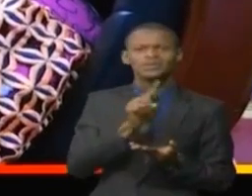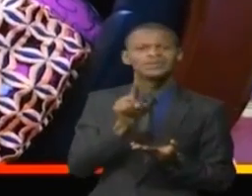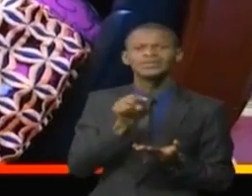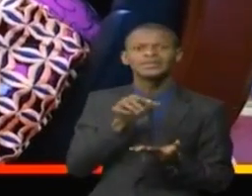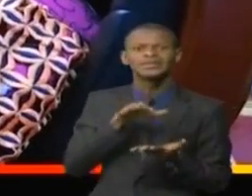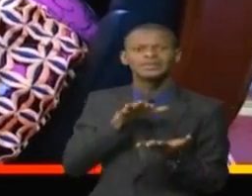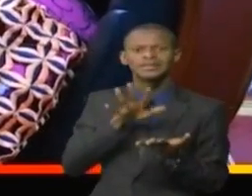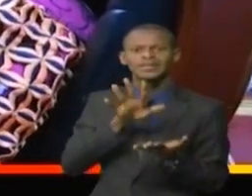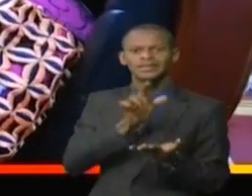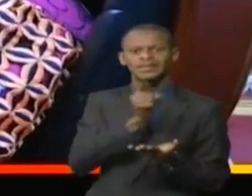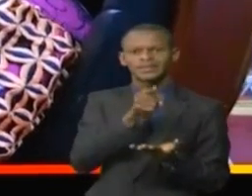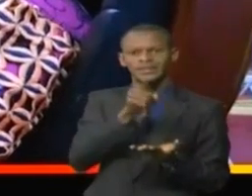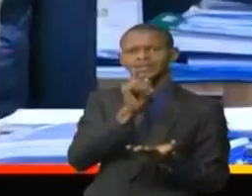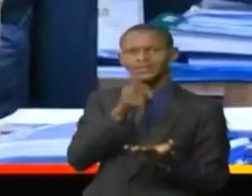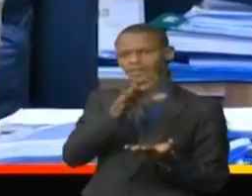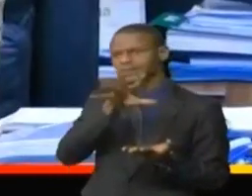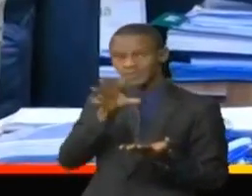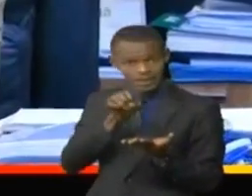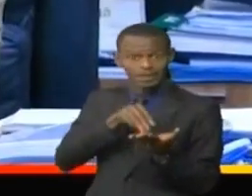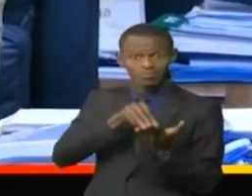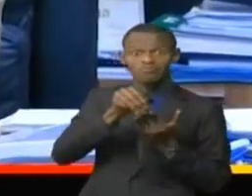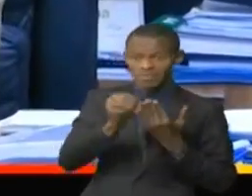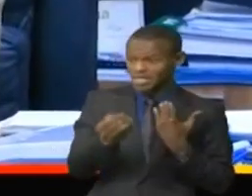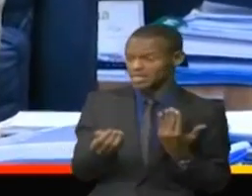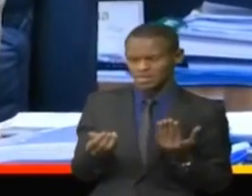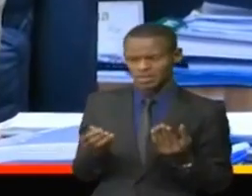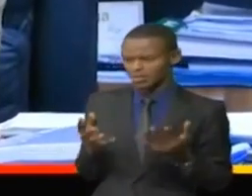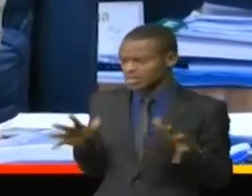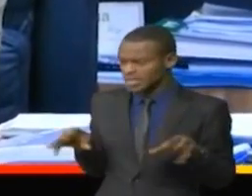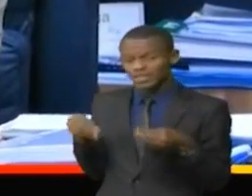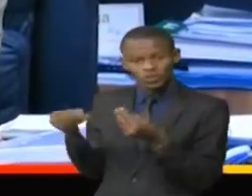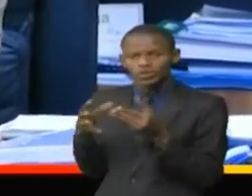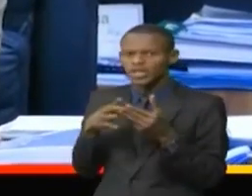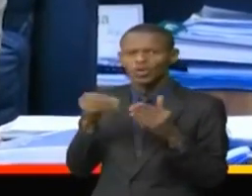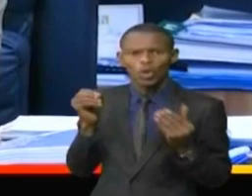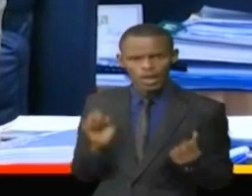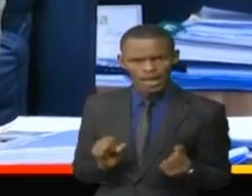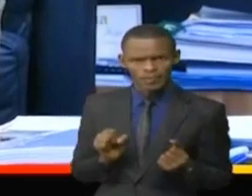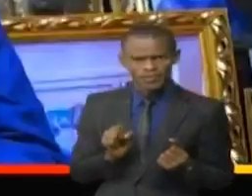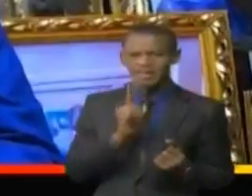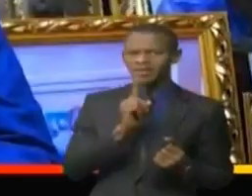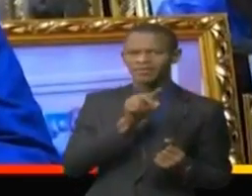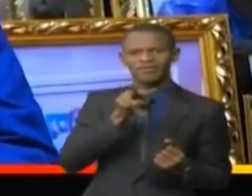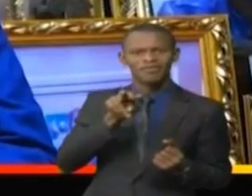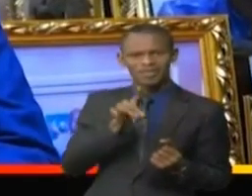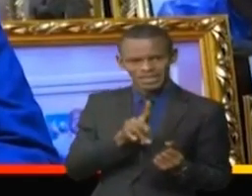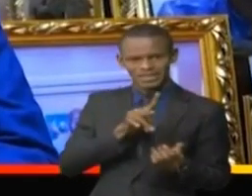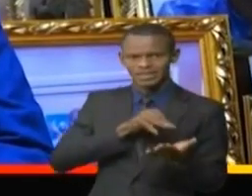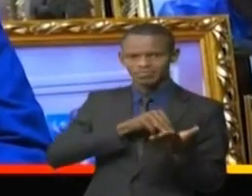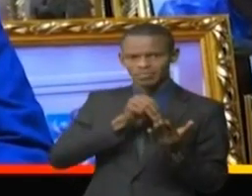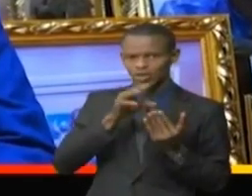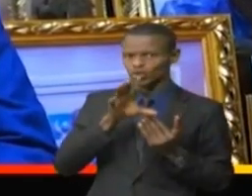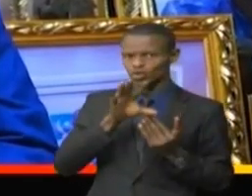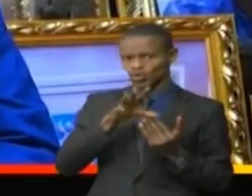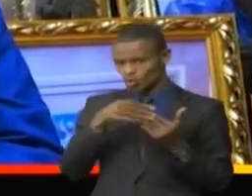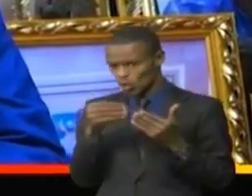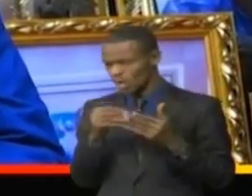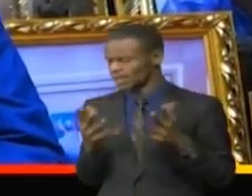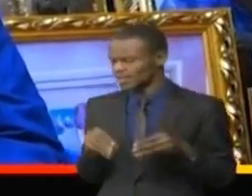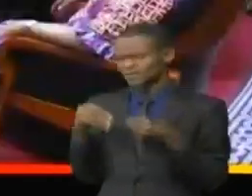15 septembre et s'élèvent à 27 millions de dollars américains. Pour l'Inspection générale des finances, il